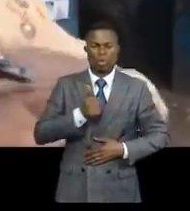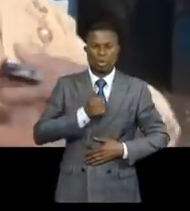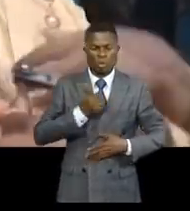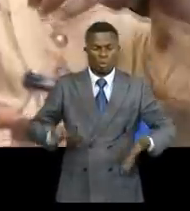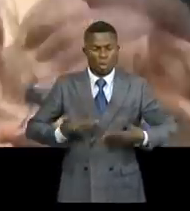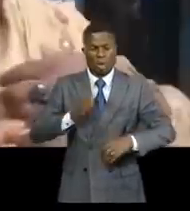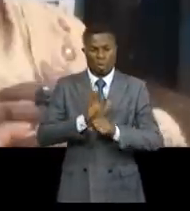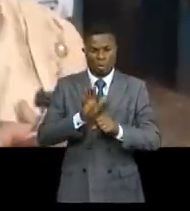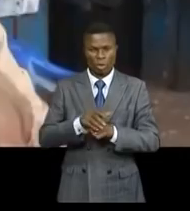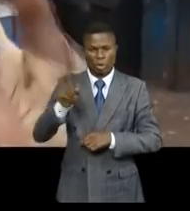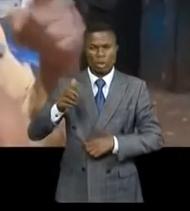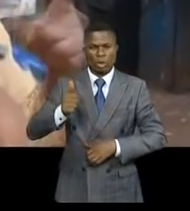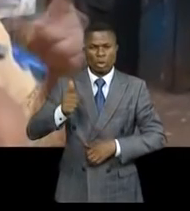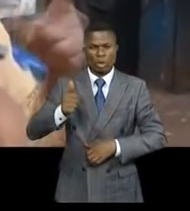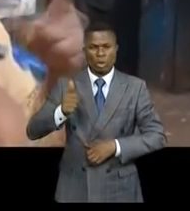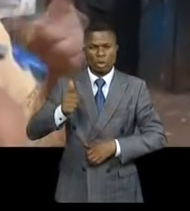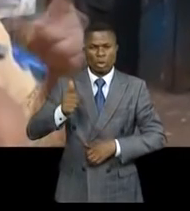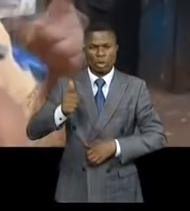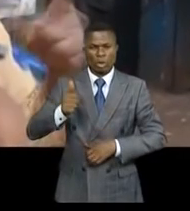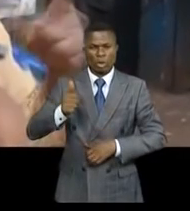Le gouverneur, c'est nous-mêmes qui l'avons